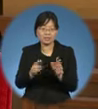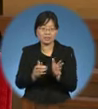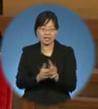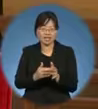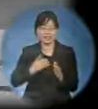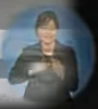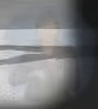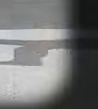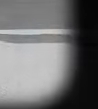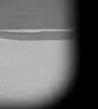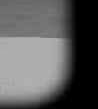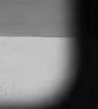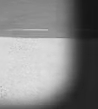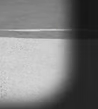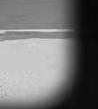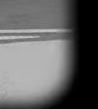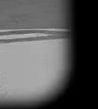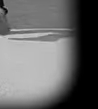예, 예.